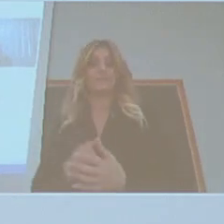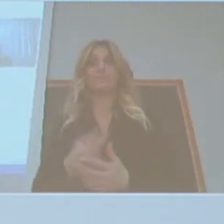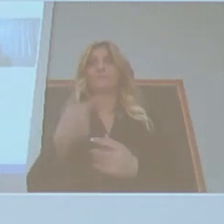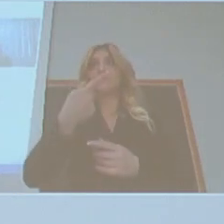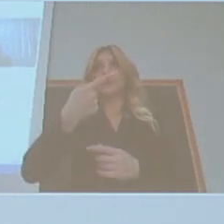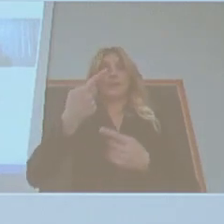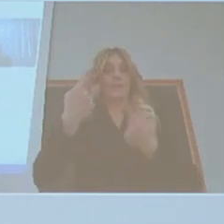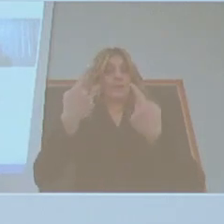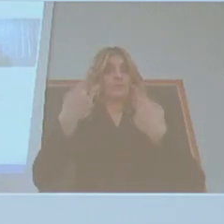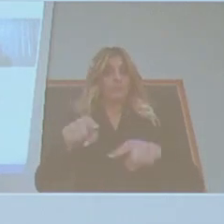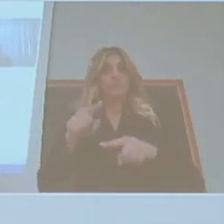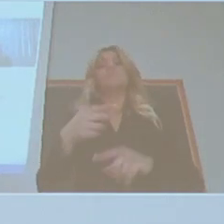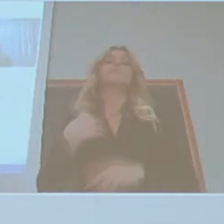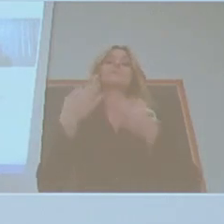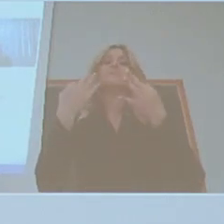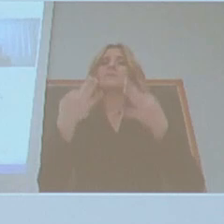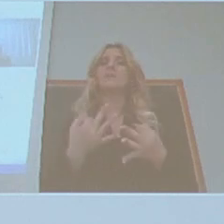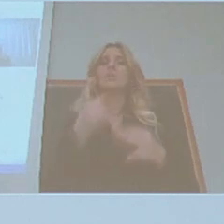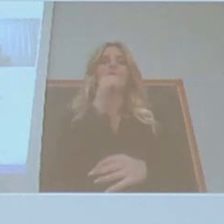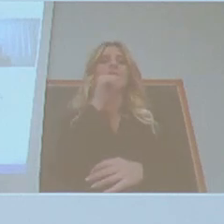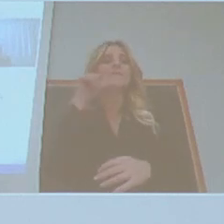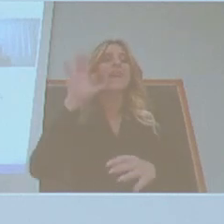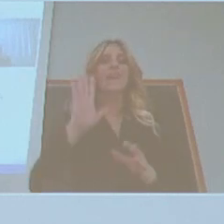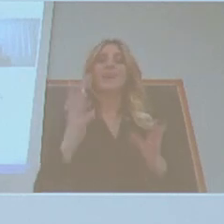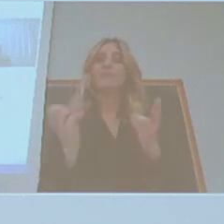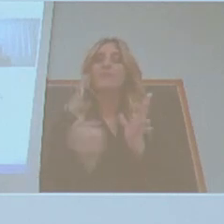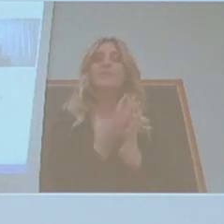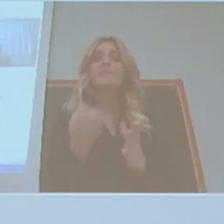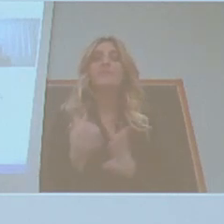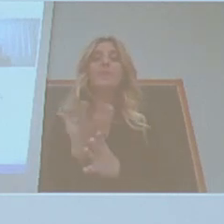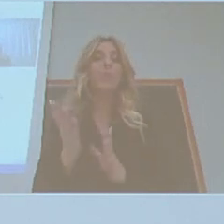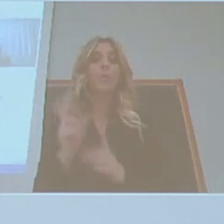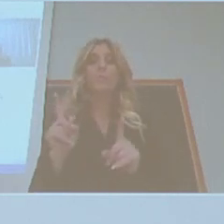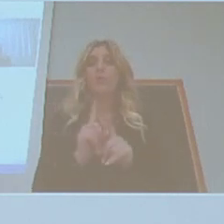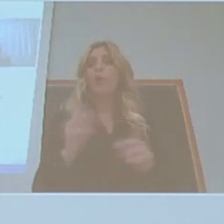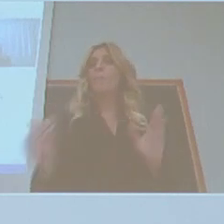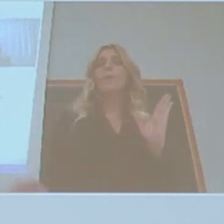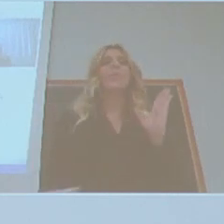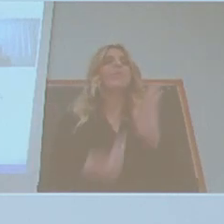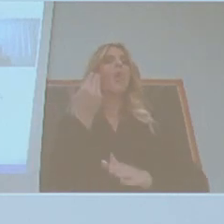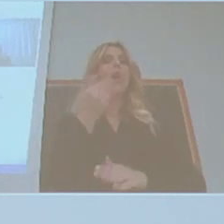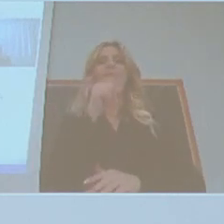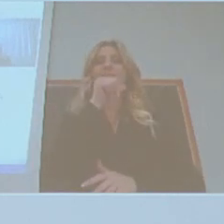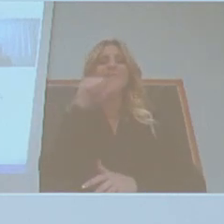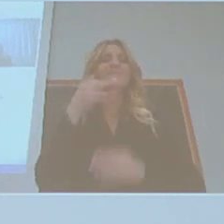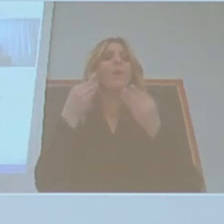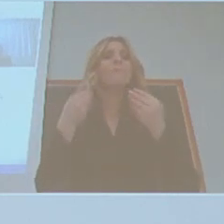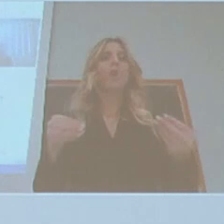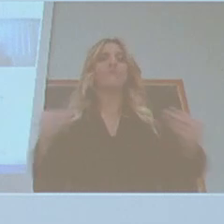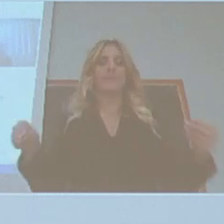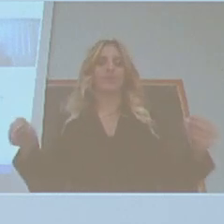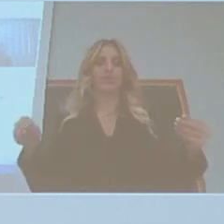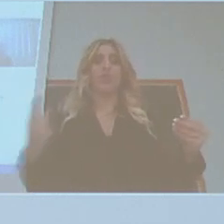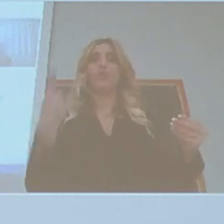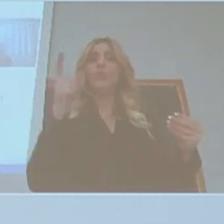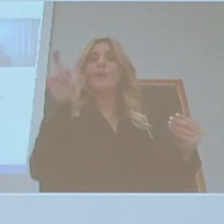sicuramente sarà possibile sviluppare una precisa expertise, una nuova professionalità. Un consulente che